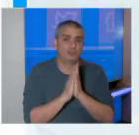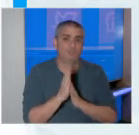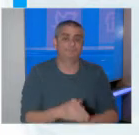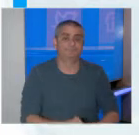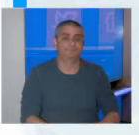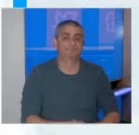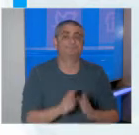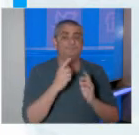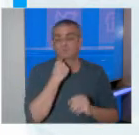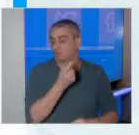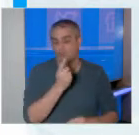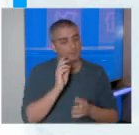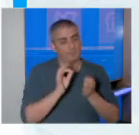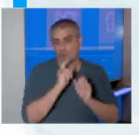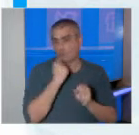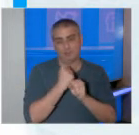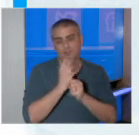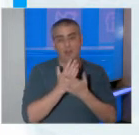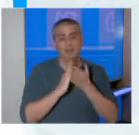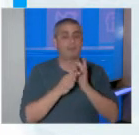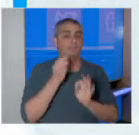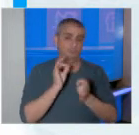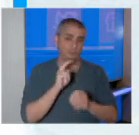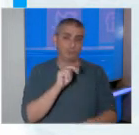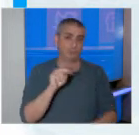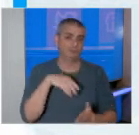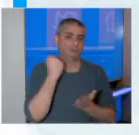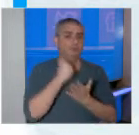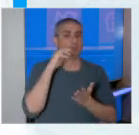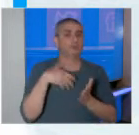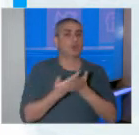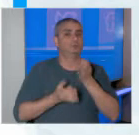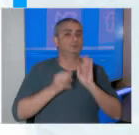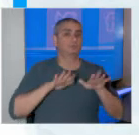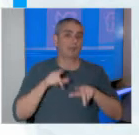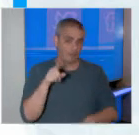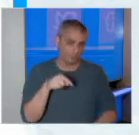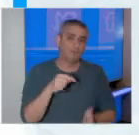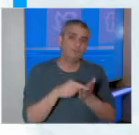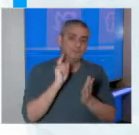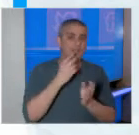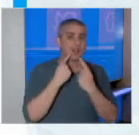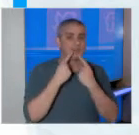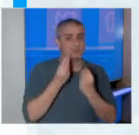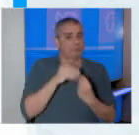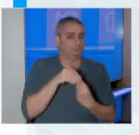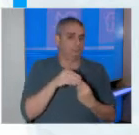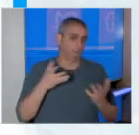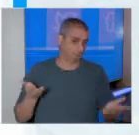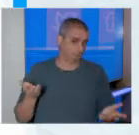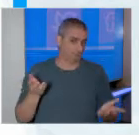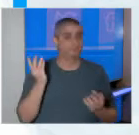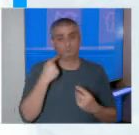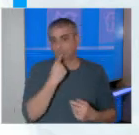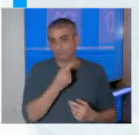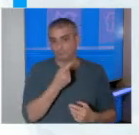כי הפרקליטות לא קיימה את החלטת בית המשפט בעניין אישורי היועץ המשפטי לממשלה, ולכן יש לקיים על כך דיון.